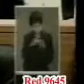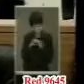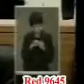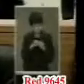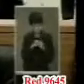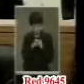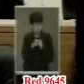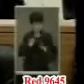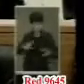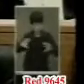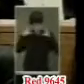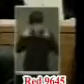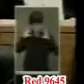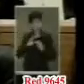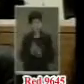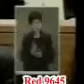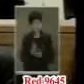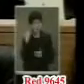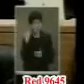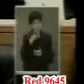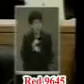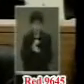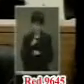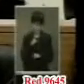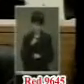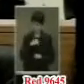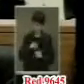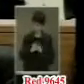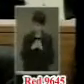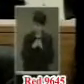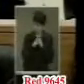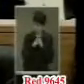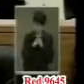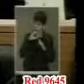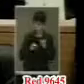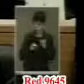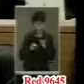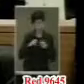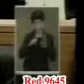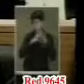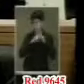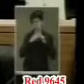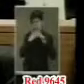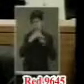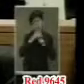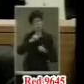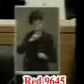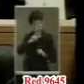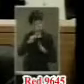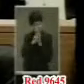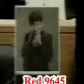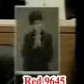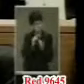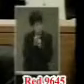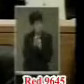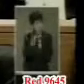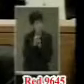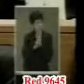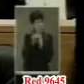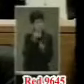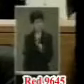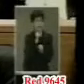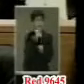ที่ต่อสู้กับรัฐบาลเผด็จการนั้นเมื่อยืนหยัดก็จะต้องต่อสู้จับกุมคุมขังไม่มีปัญหาอะไรว่ากันตามกระบวนการยุติธร